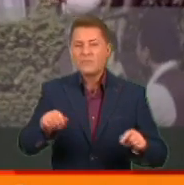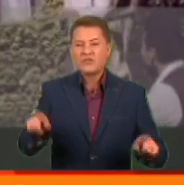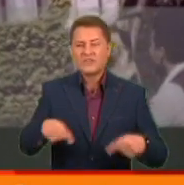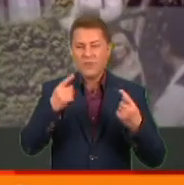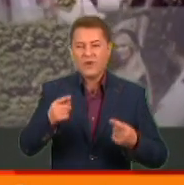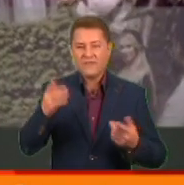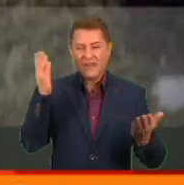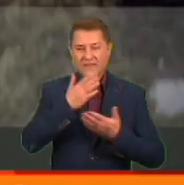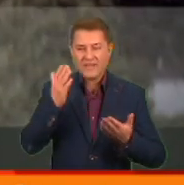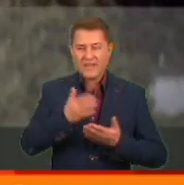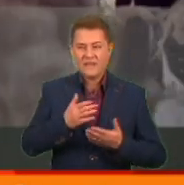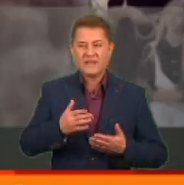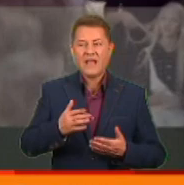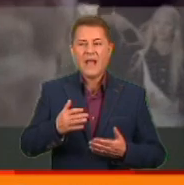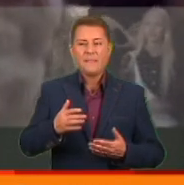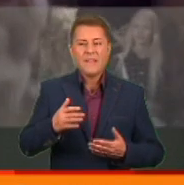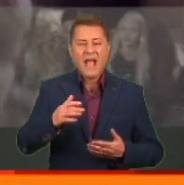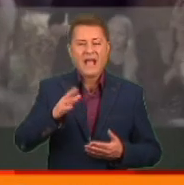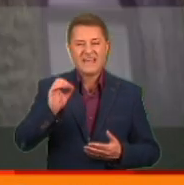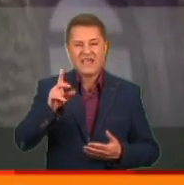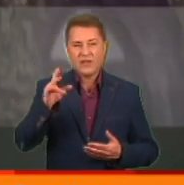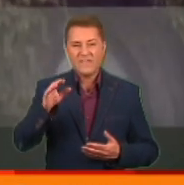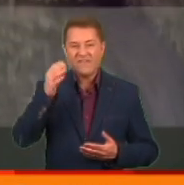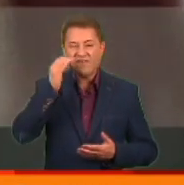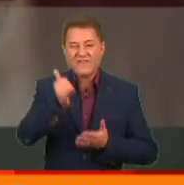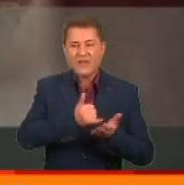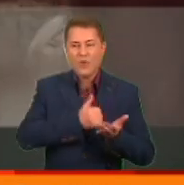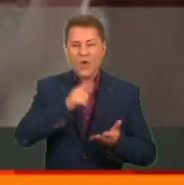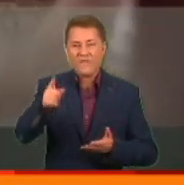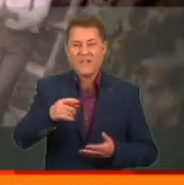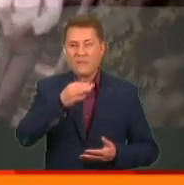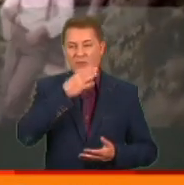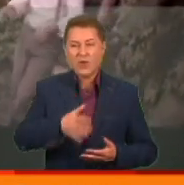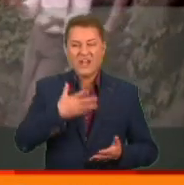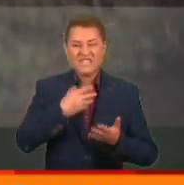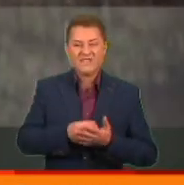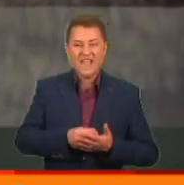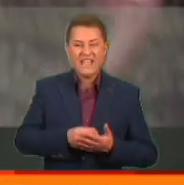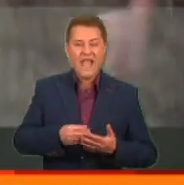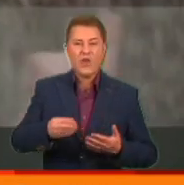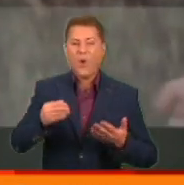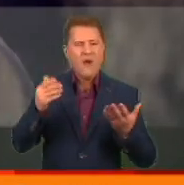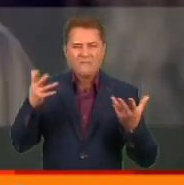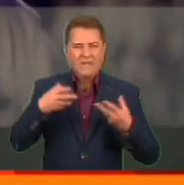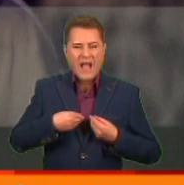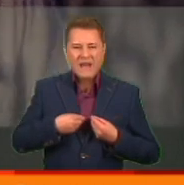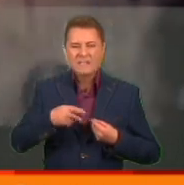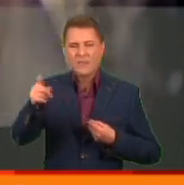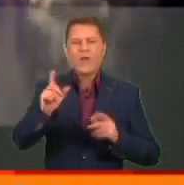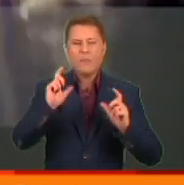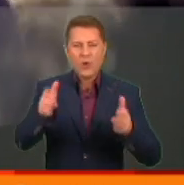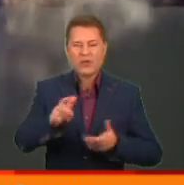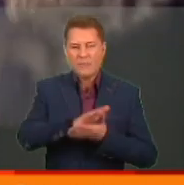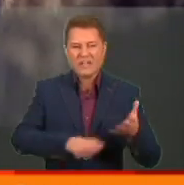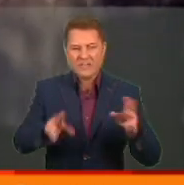із найвідоміших хітів співака – «Ніно». Вінярська каже, Олег підкорив її своєю харизмою, тож вона погодилася на подальшу співпрацю. І